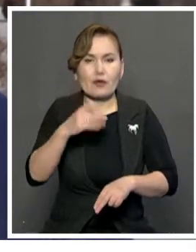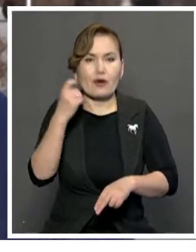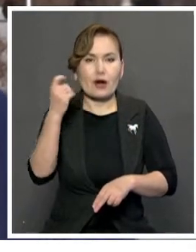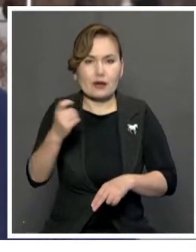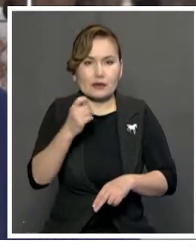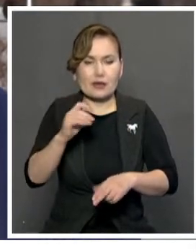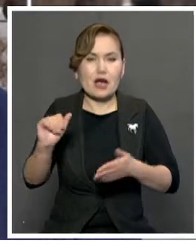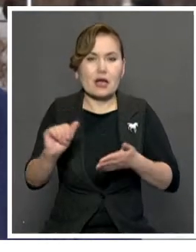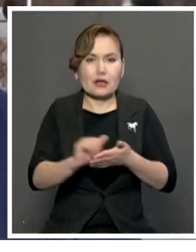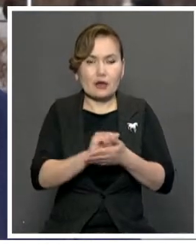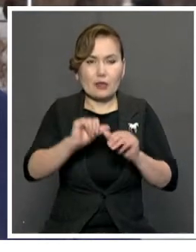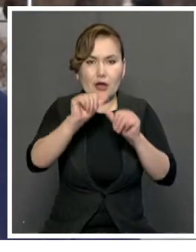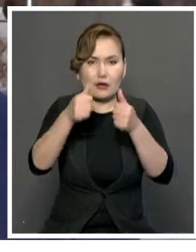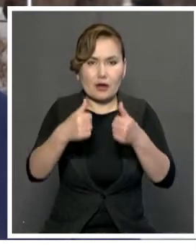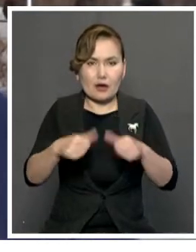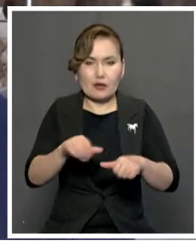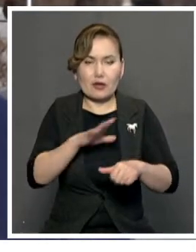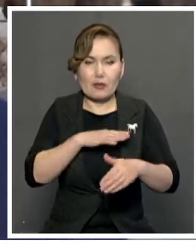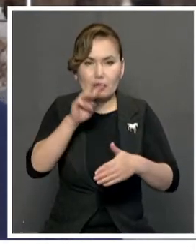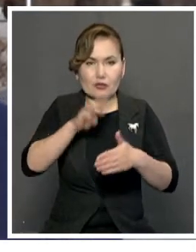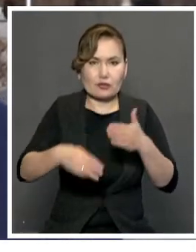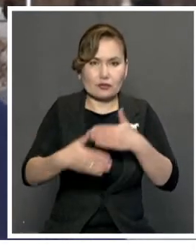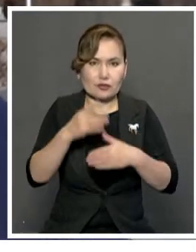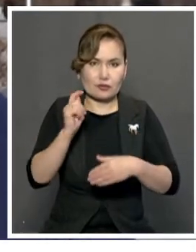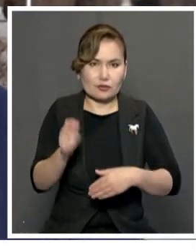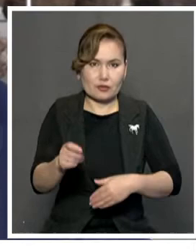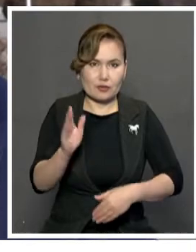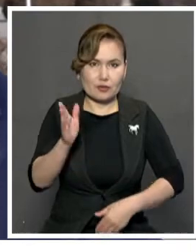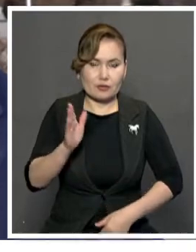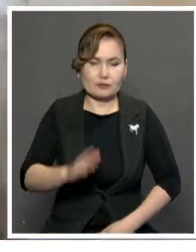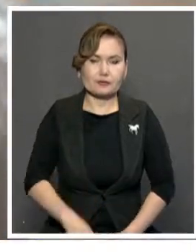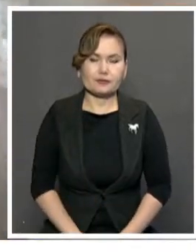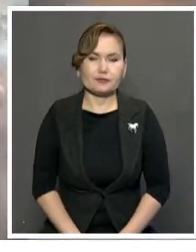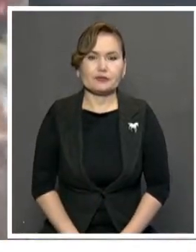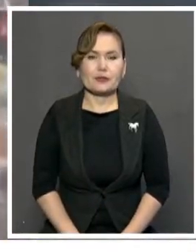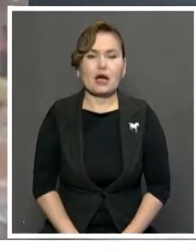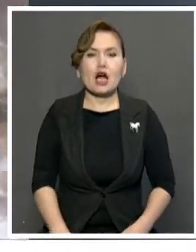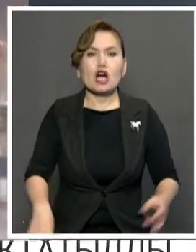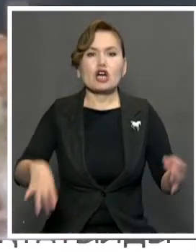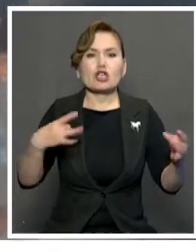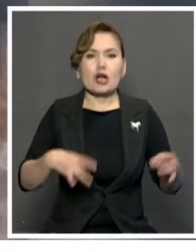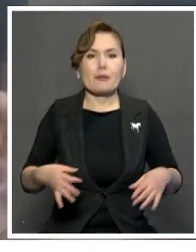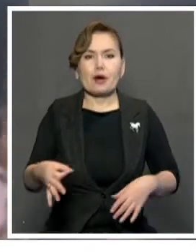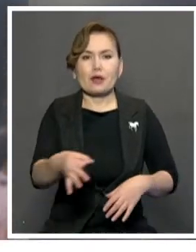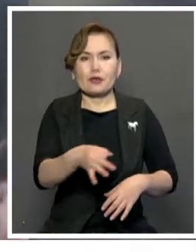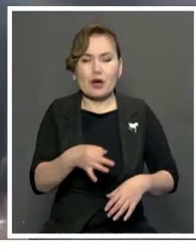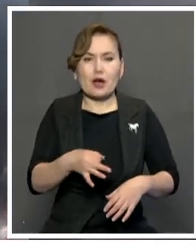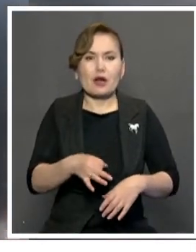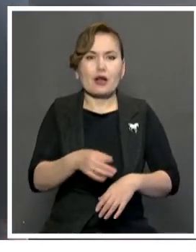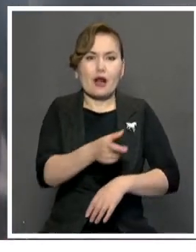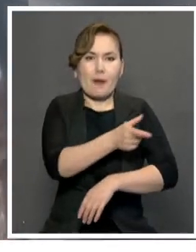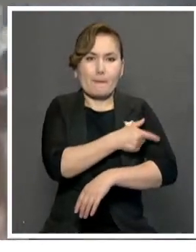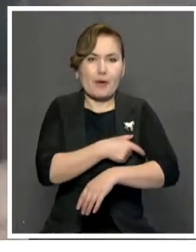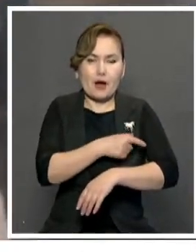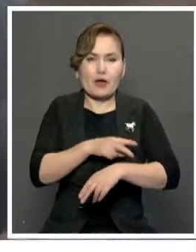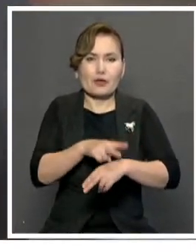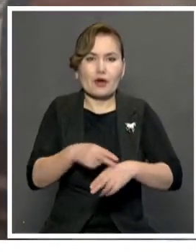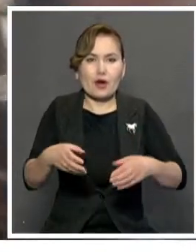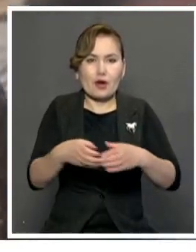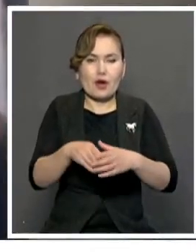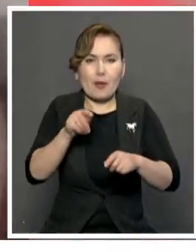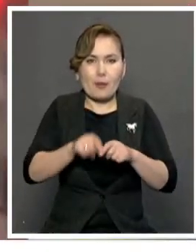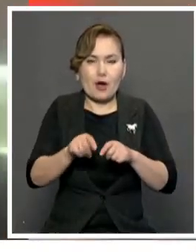сіз мекемелеріне жіберіледі, сіз мекемесі ары қарай уже шара қолданады. Жамбыл облысында мобильді топтар 200 адам жиналған